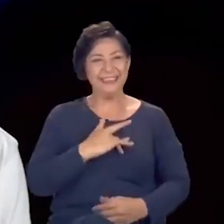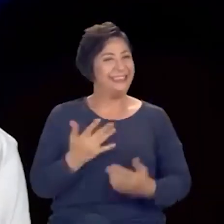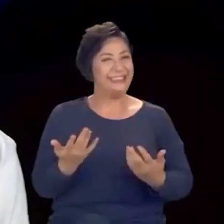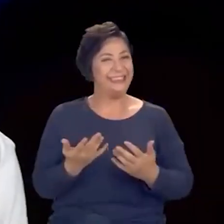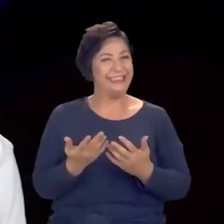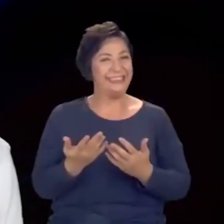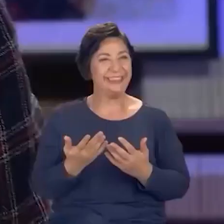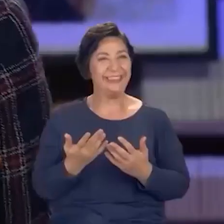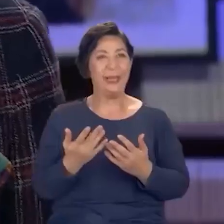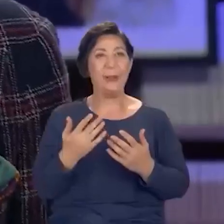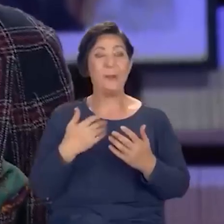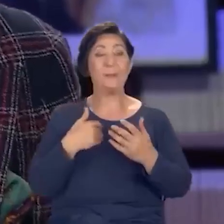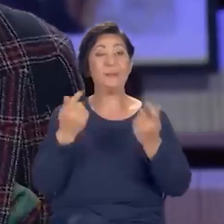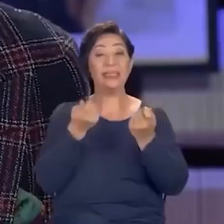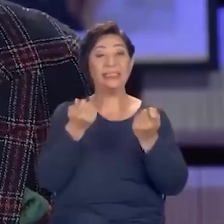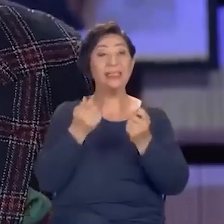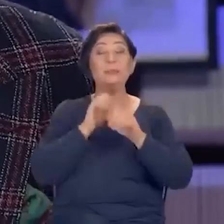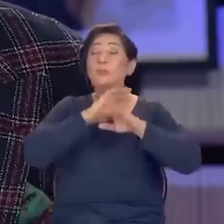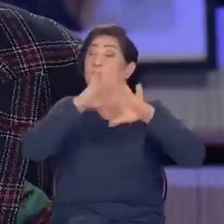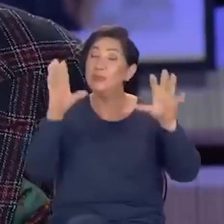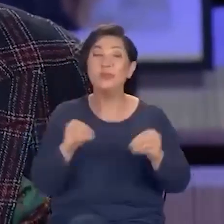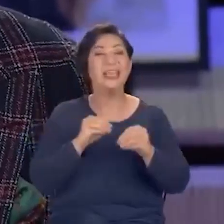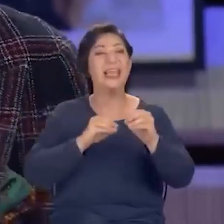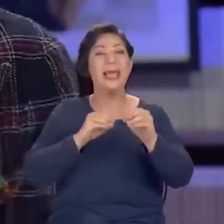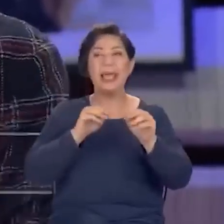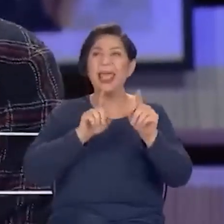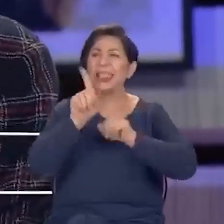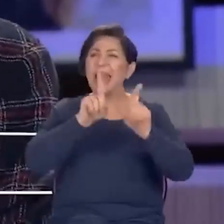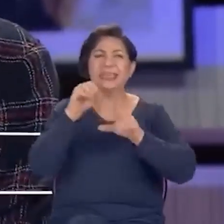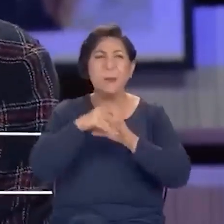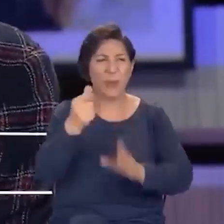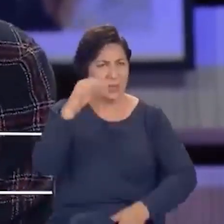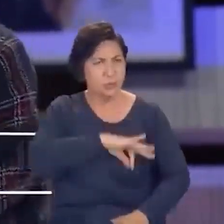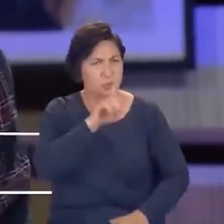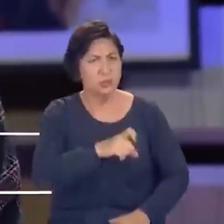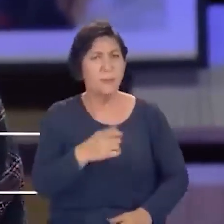Ben yani tam zamanlı işimi bırakmıştım. Bütün sosyal medyada bunu görüyorum. Yani, para